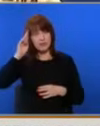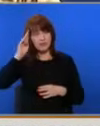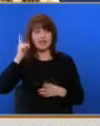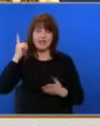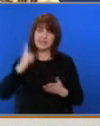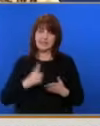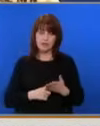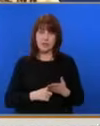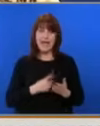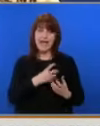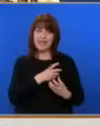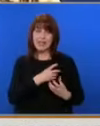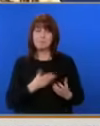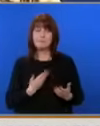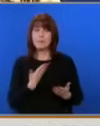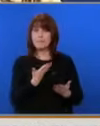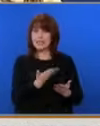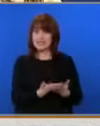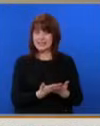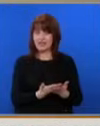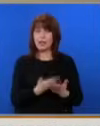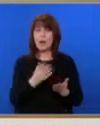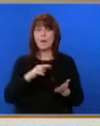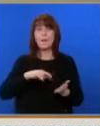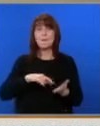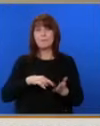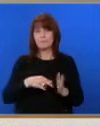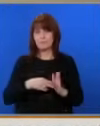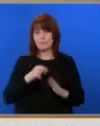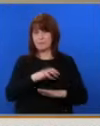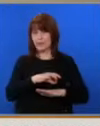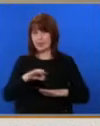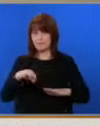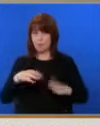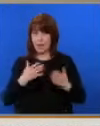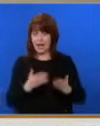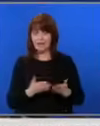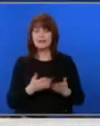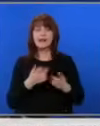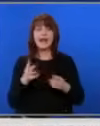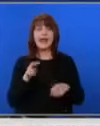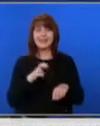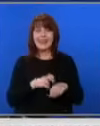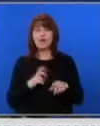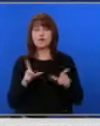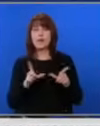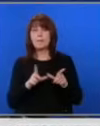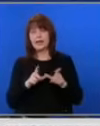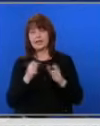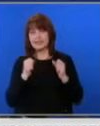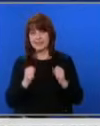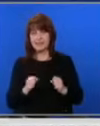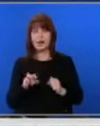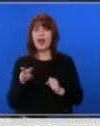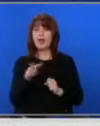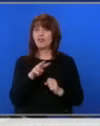ГЕРБ представиха своя проект на коалиционно споразумение, Николай Денков и Мария Габриел седнаха рамо до рамо. Габриел изтъкна, че